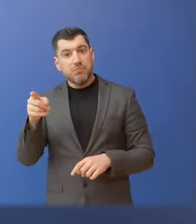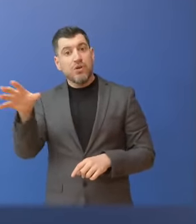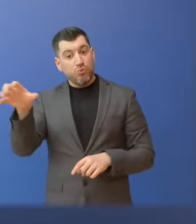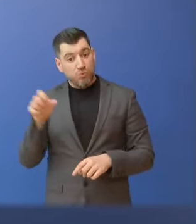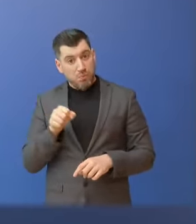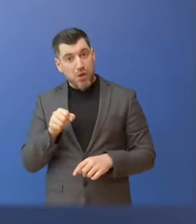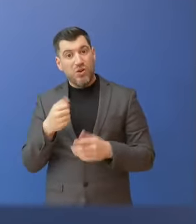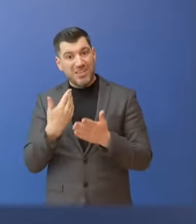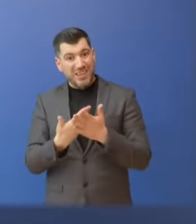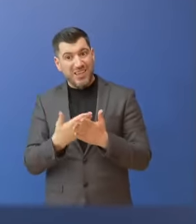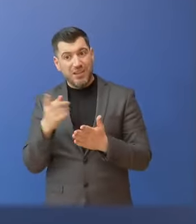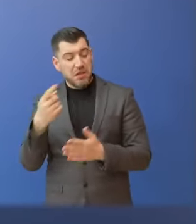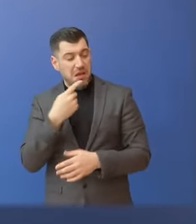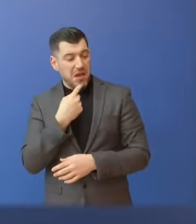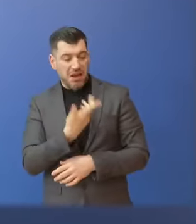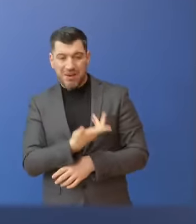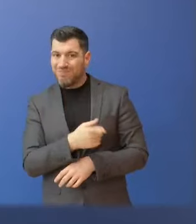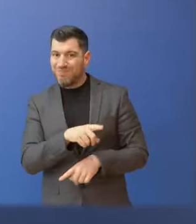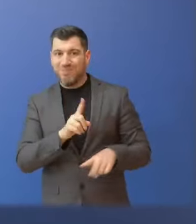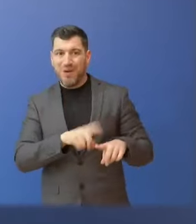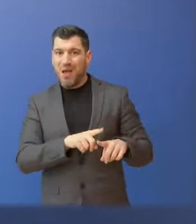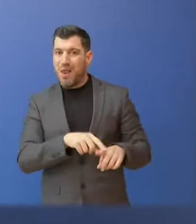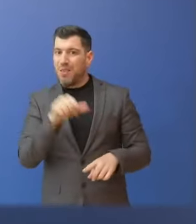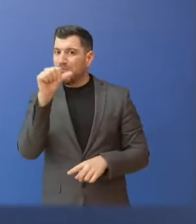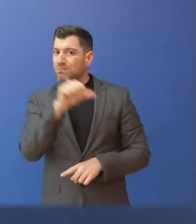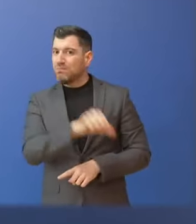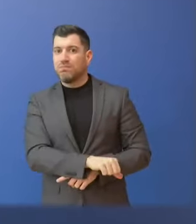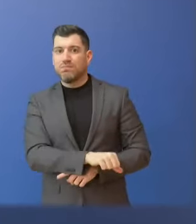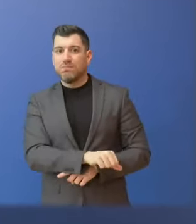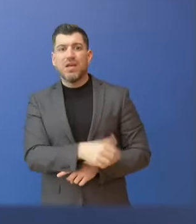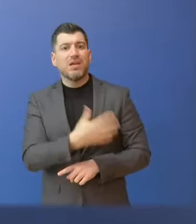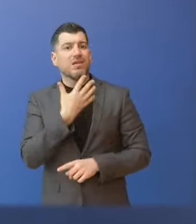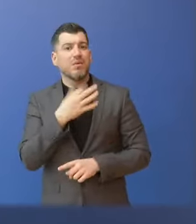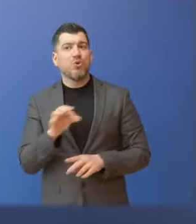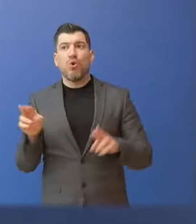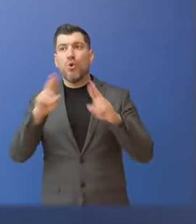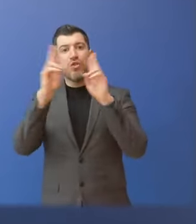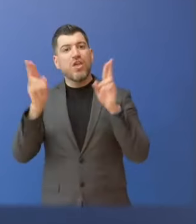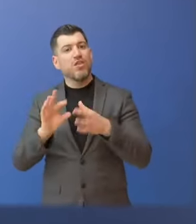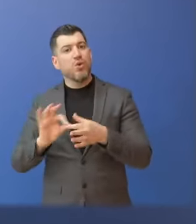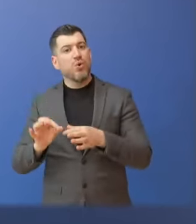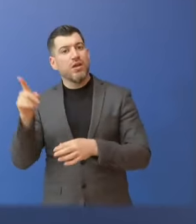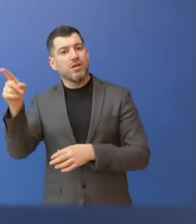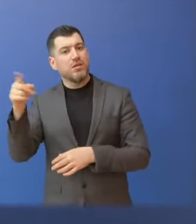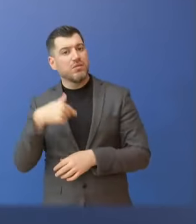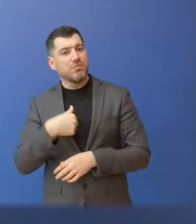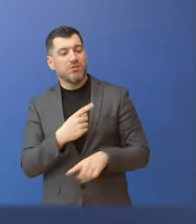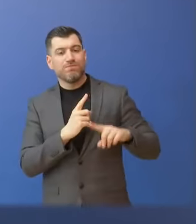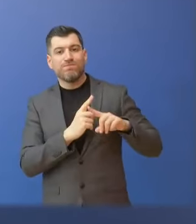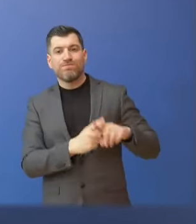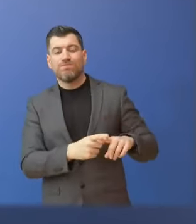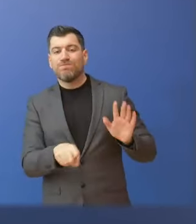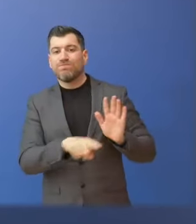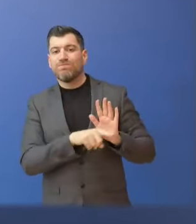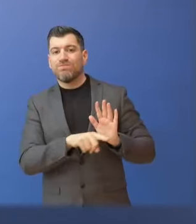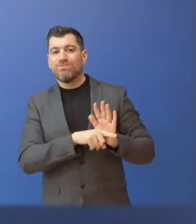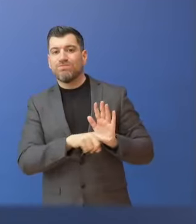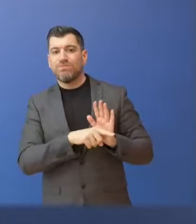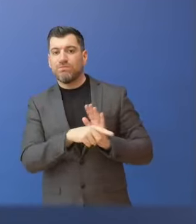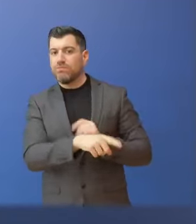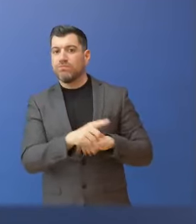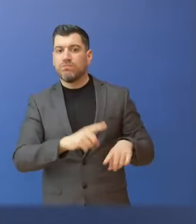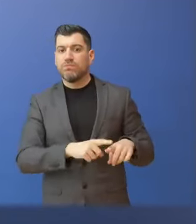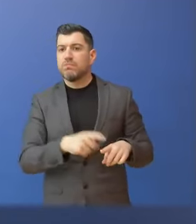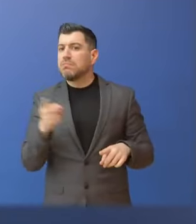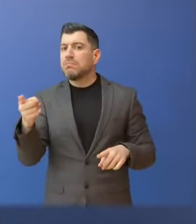σε δείκτες που μας δείχνουνε χαμηλά ή στις τελευταίες θέσεις στην ελευθερία του τύπου στο κράτος δικαίου και άλλους δείκτες έχετε